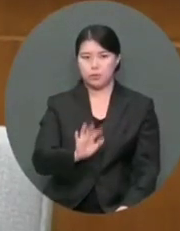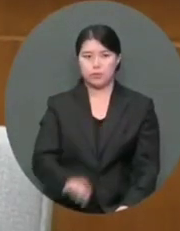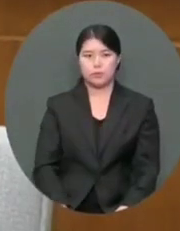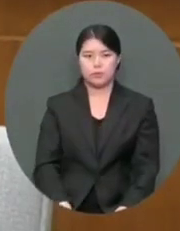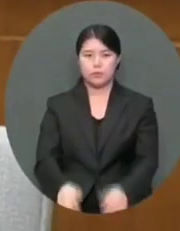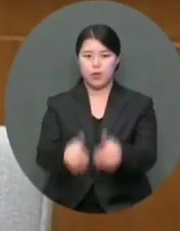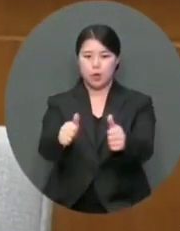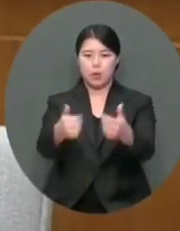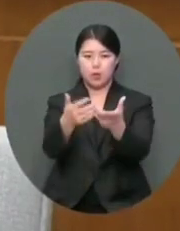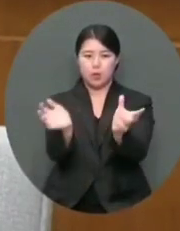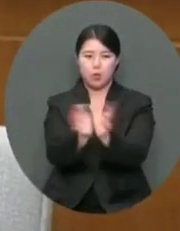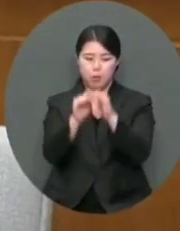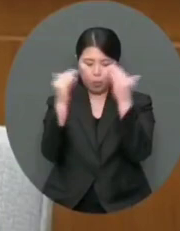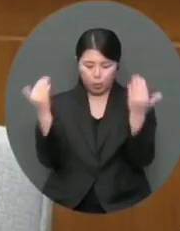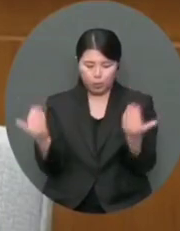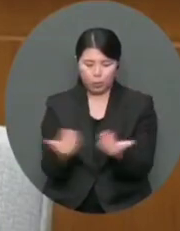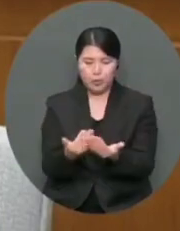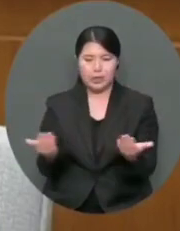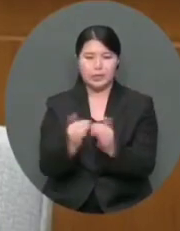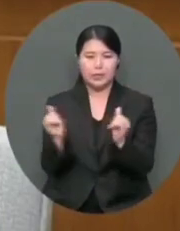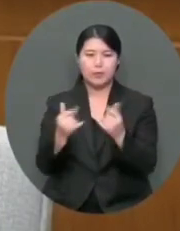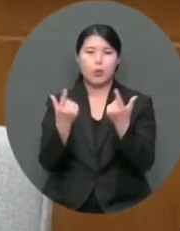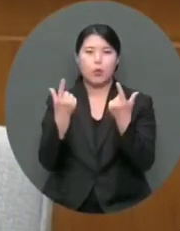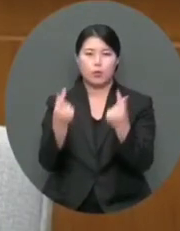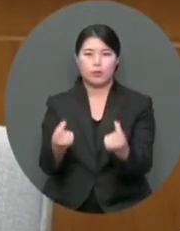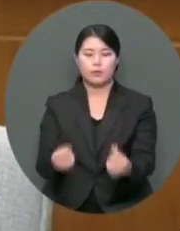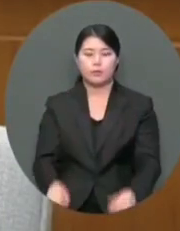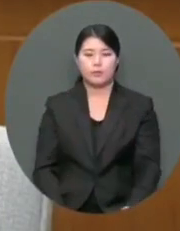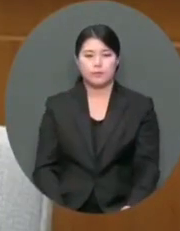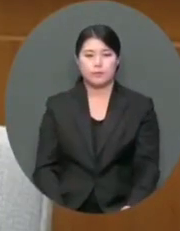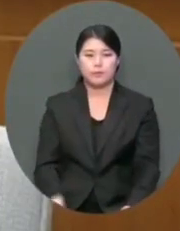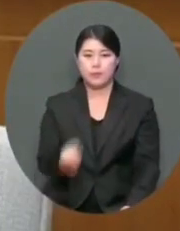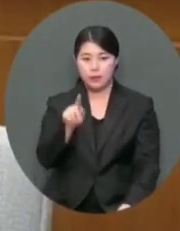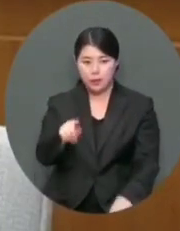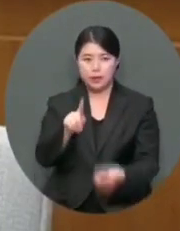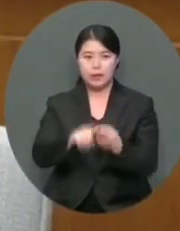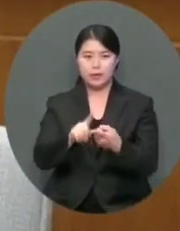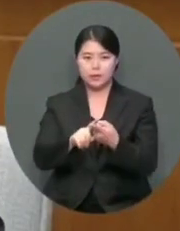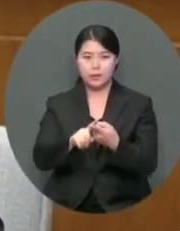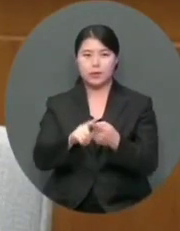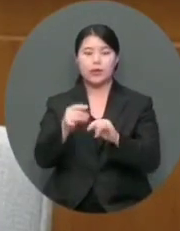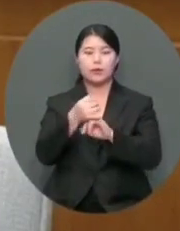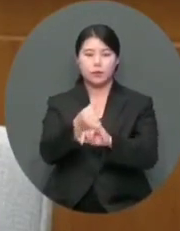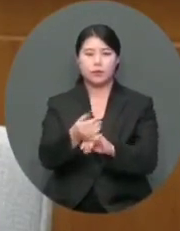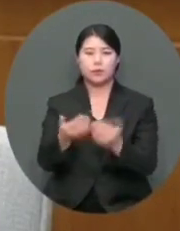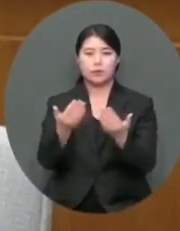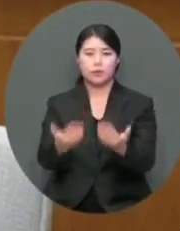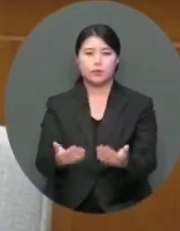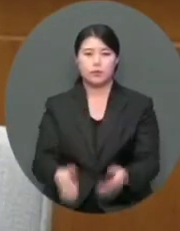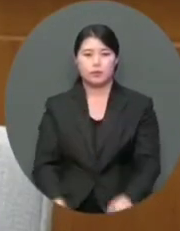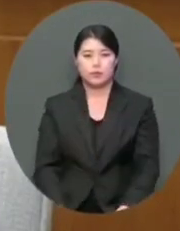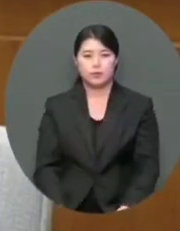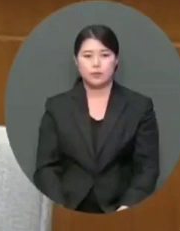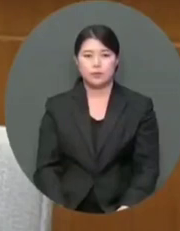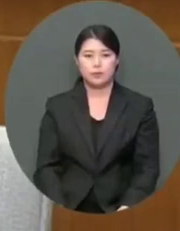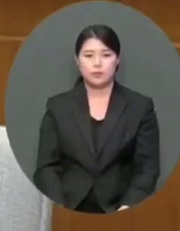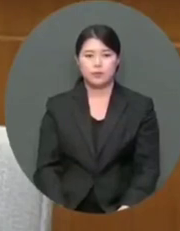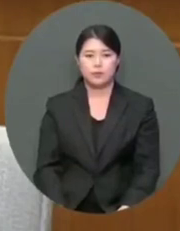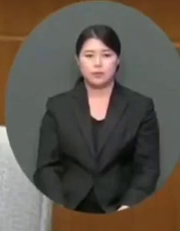사법부의 모든 구성원 역시 그렇게 재판할 것입니다. 이 점 다시 한번 분명히 약속드립니다.